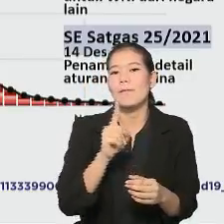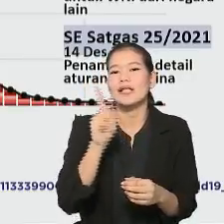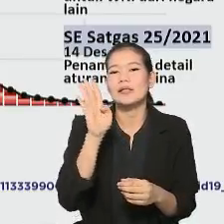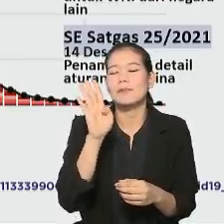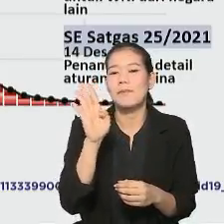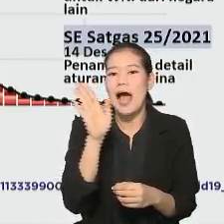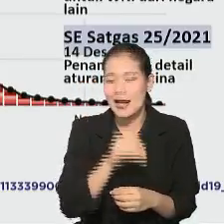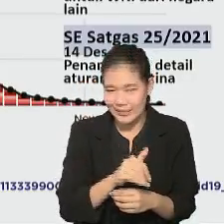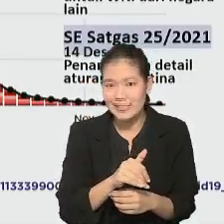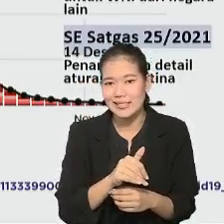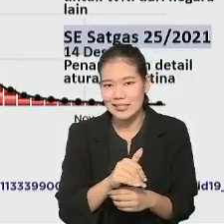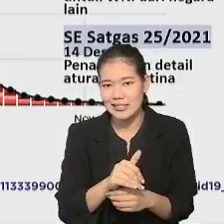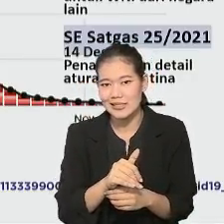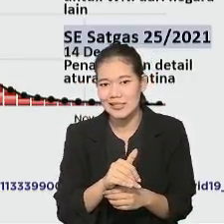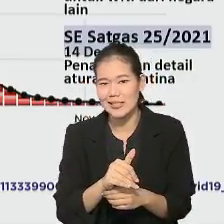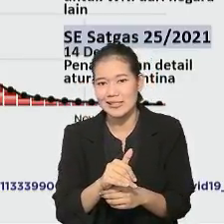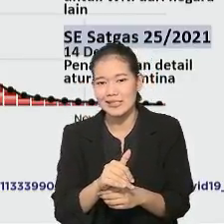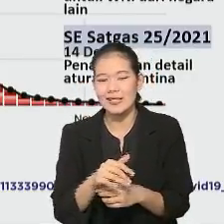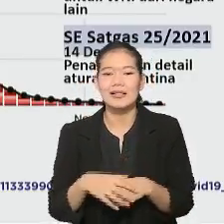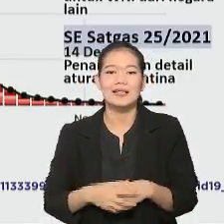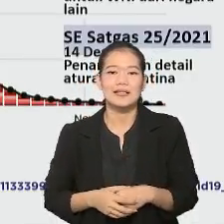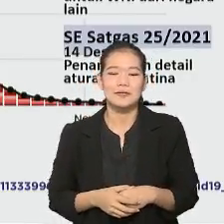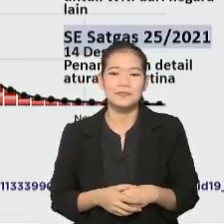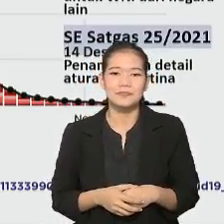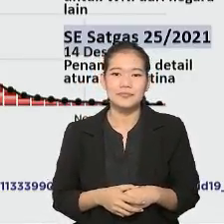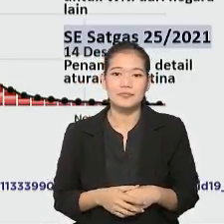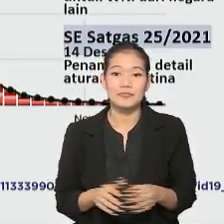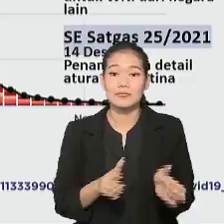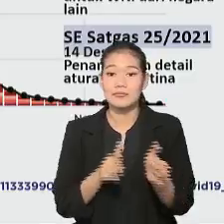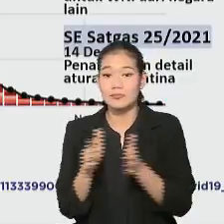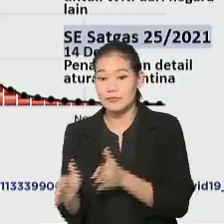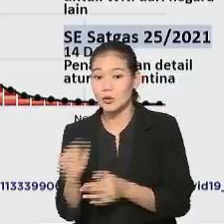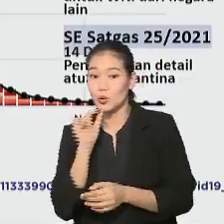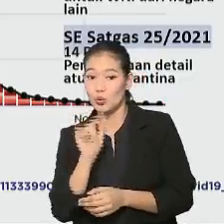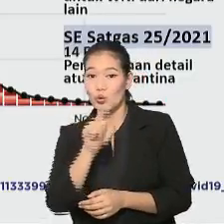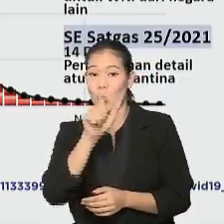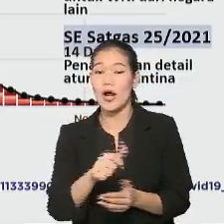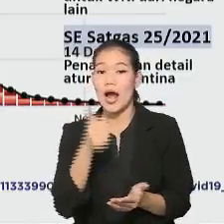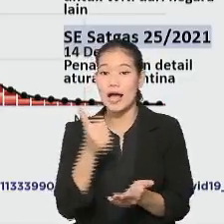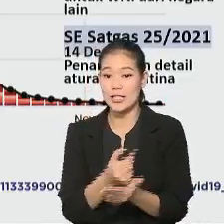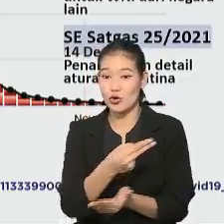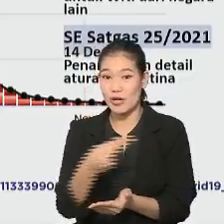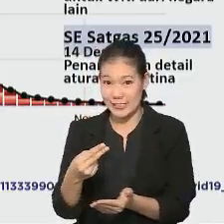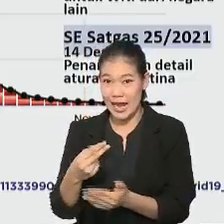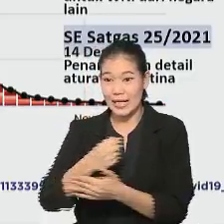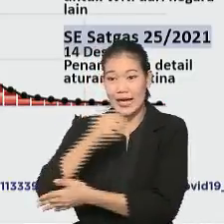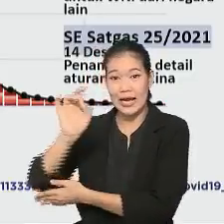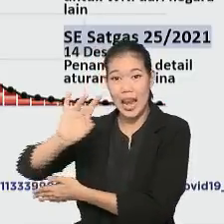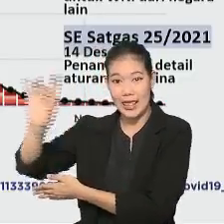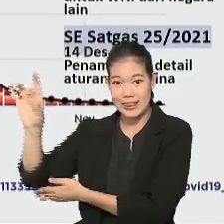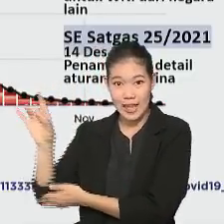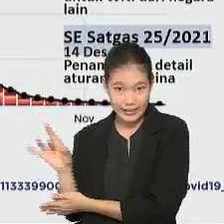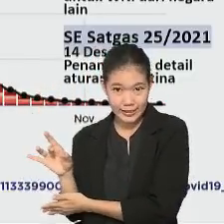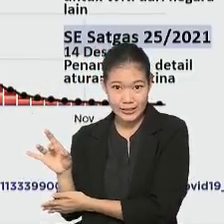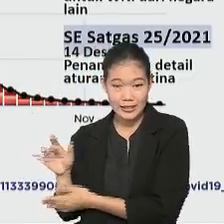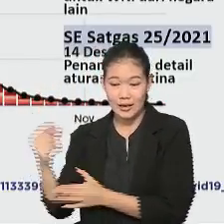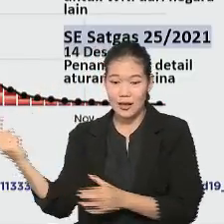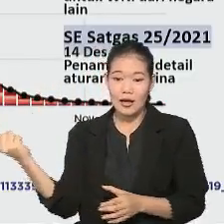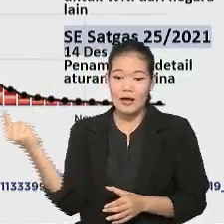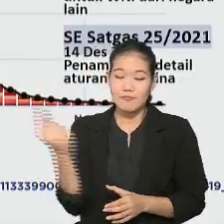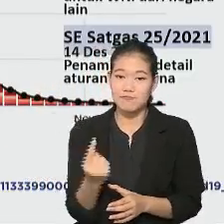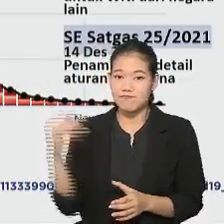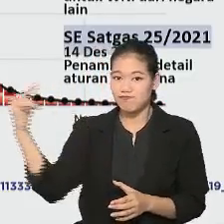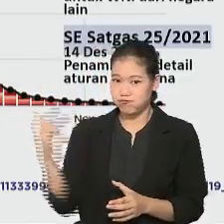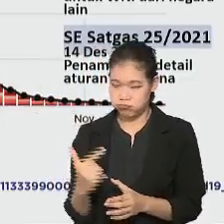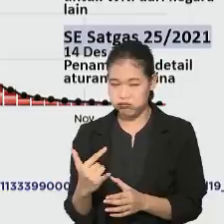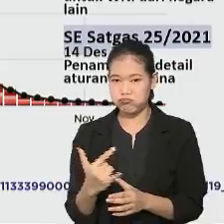WNI dari negara dengan transmisi Omikron. Sedangkan untuk WNI dari negara lainnya, wajib karantina 10